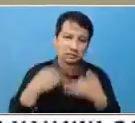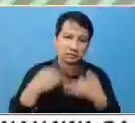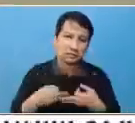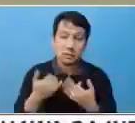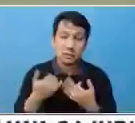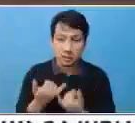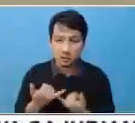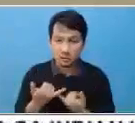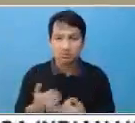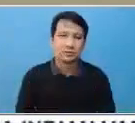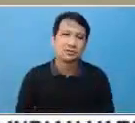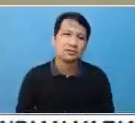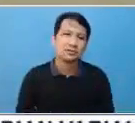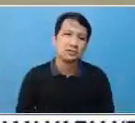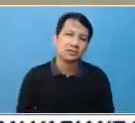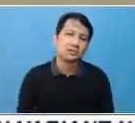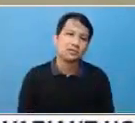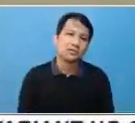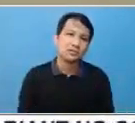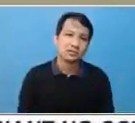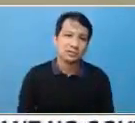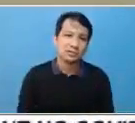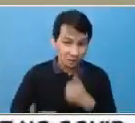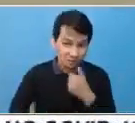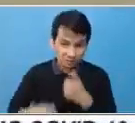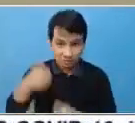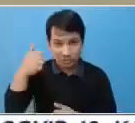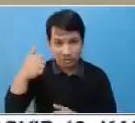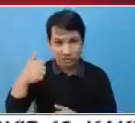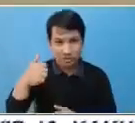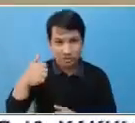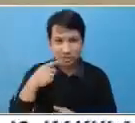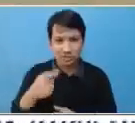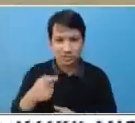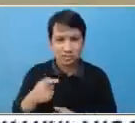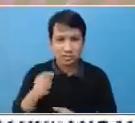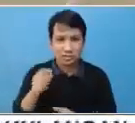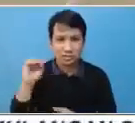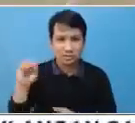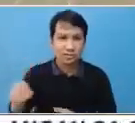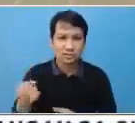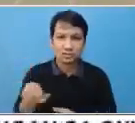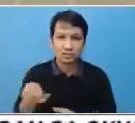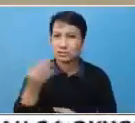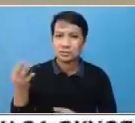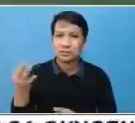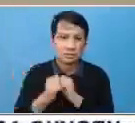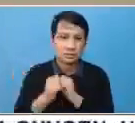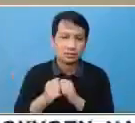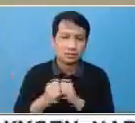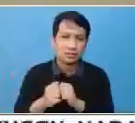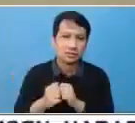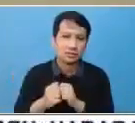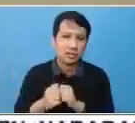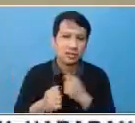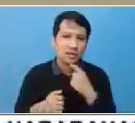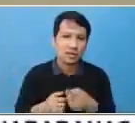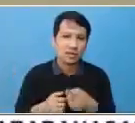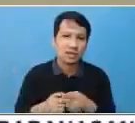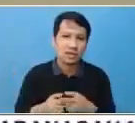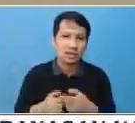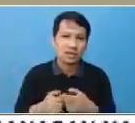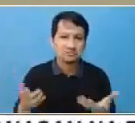Nakapagtapos rin siya ng short courses sa Harvard University sa Amerika at Oxford University sa